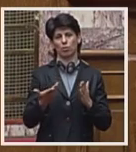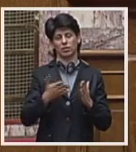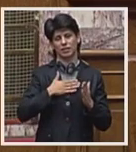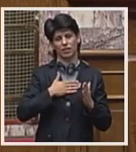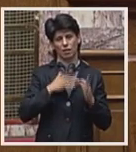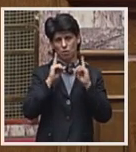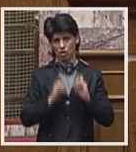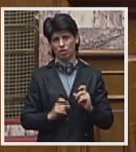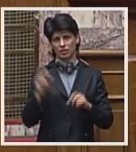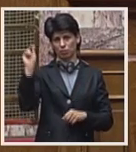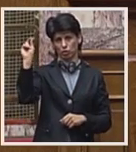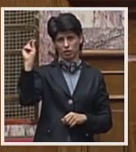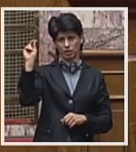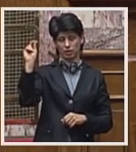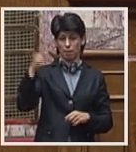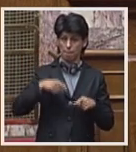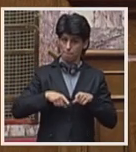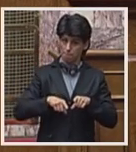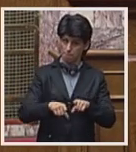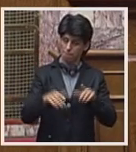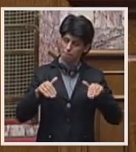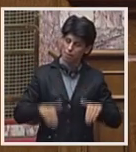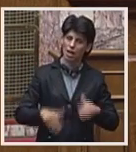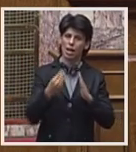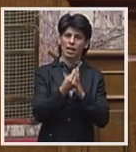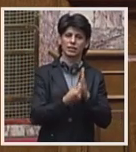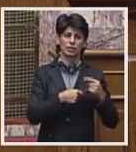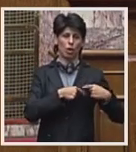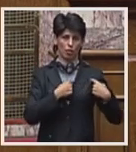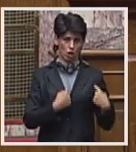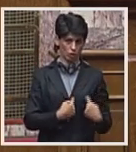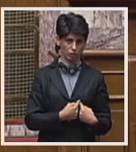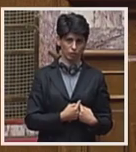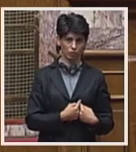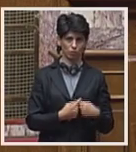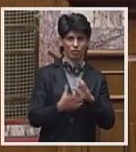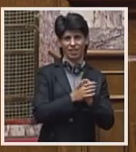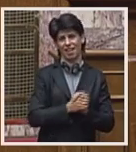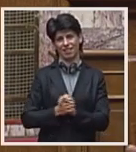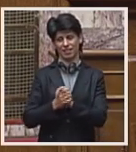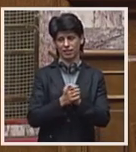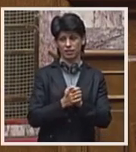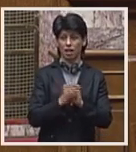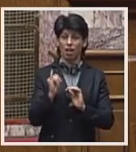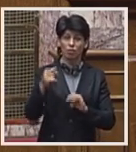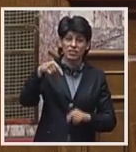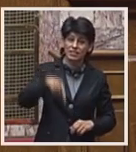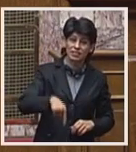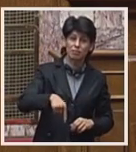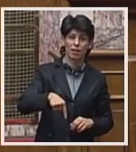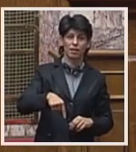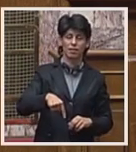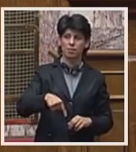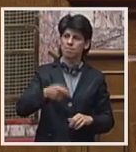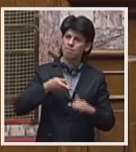και δεσμεύσεις, ενώ παράλληλα υπηρετούμε τις αξίες του εθελοντισμού και της αλληλεγγύης. Ακόμα και σήμερα, μέσα σε